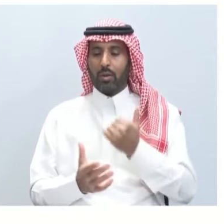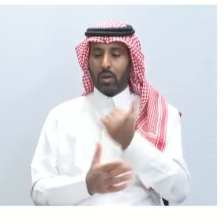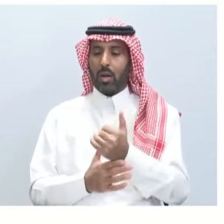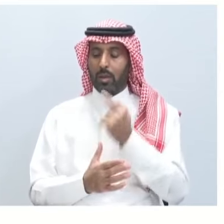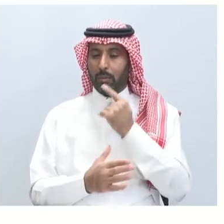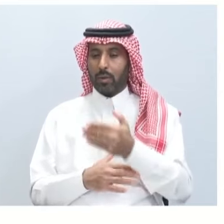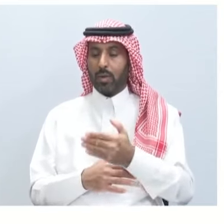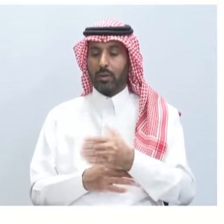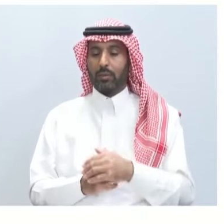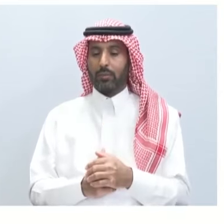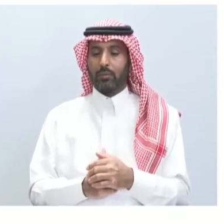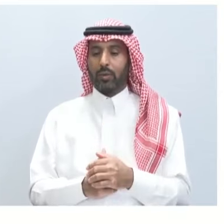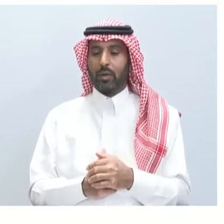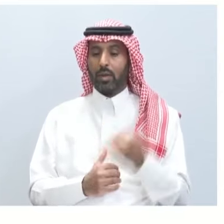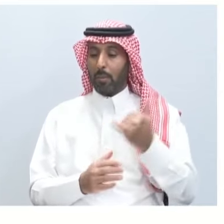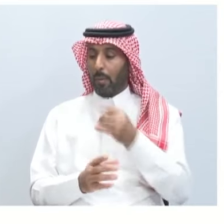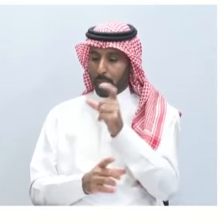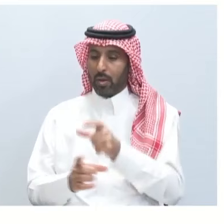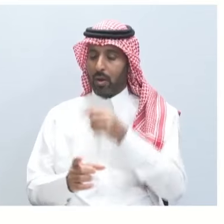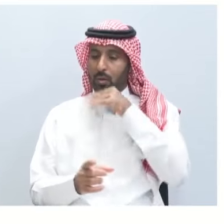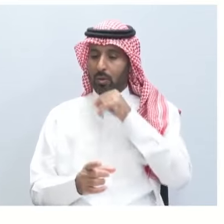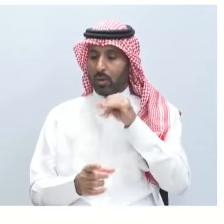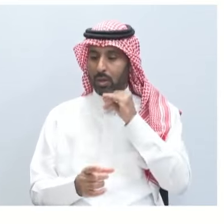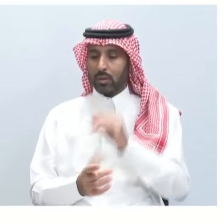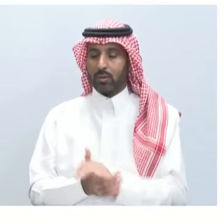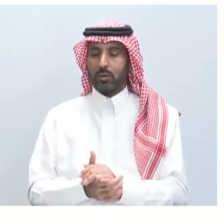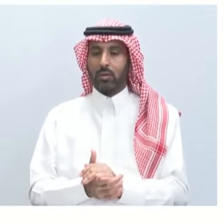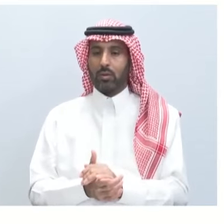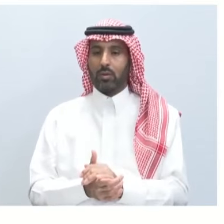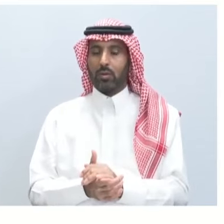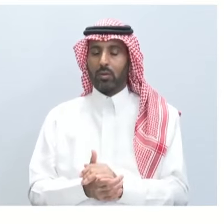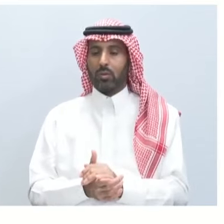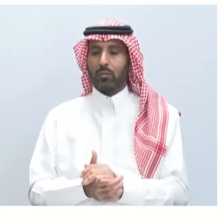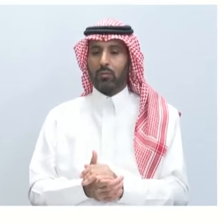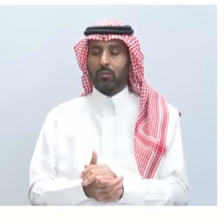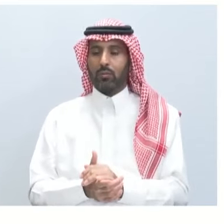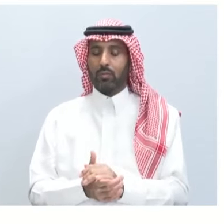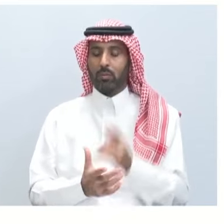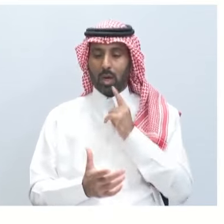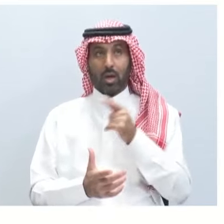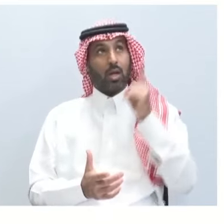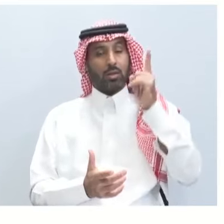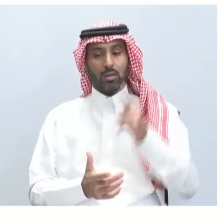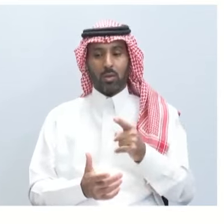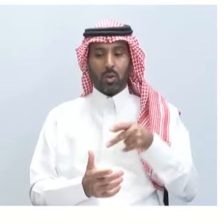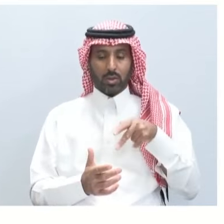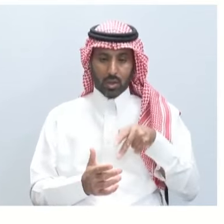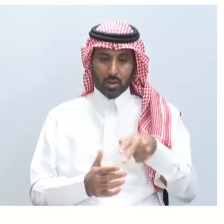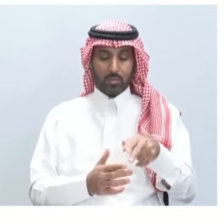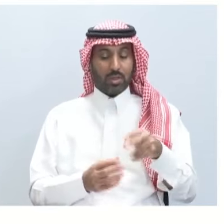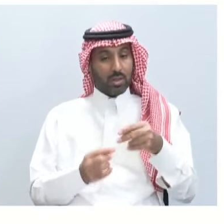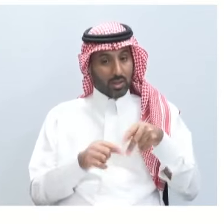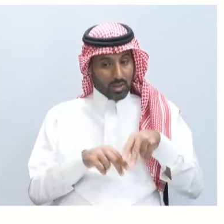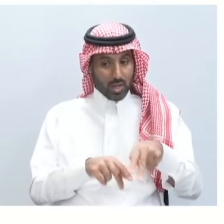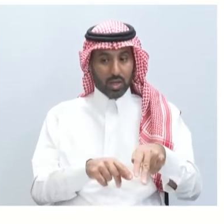برهما ثم بعد ذلك قال الله عز عز وجل واتبع سبيل من اناب الي وهم المؤمنون ثم الي مرجعكم اي